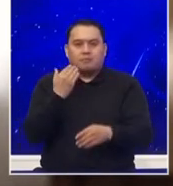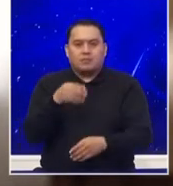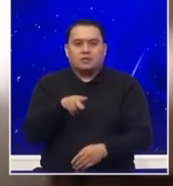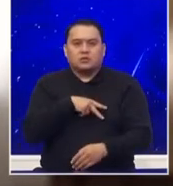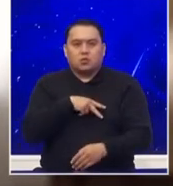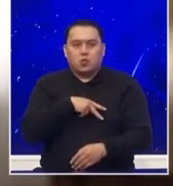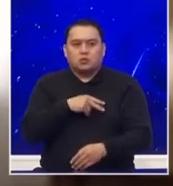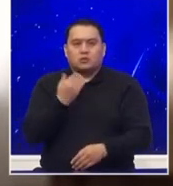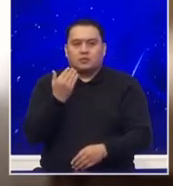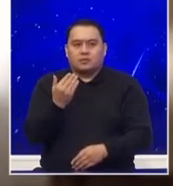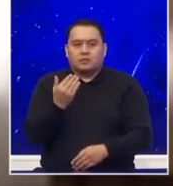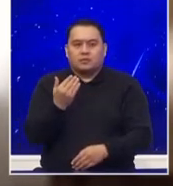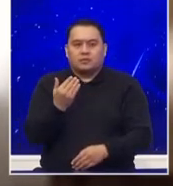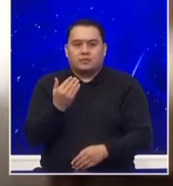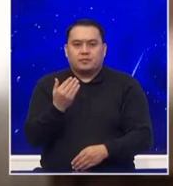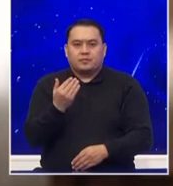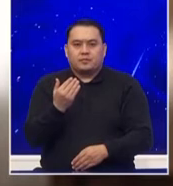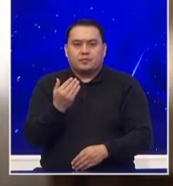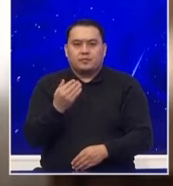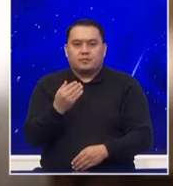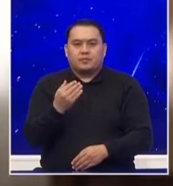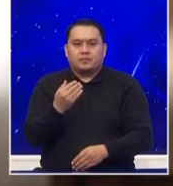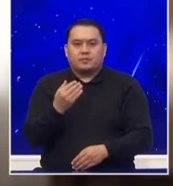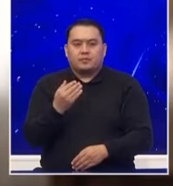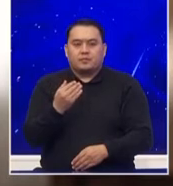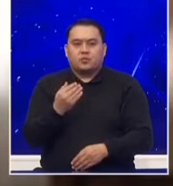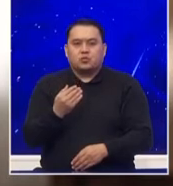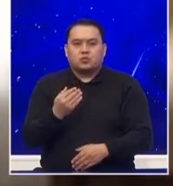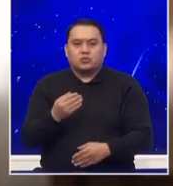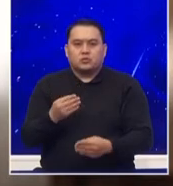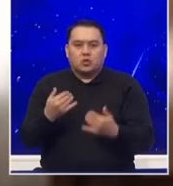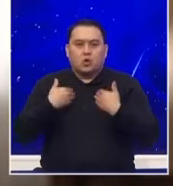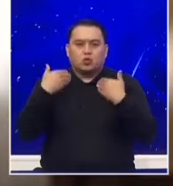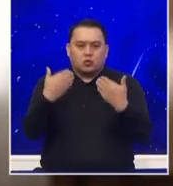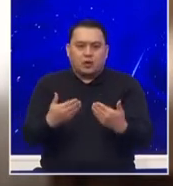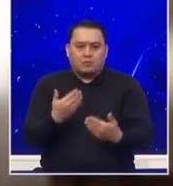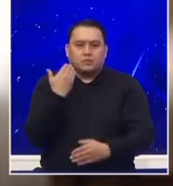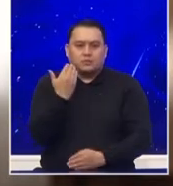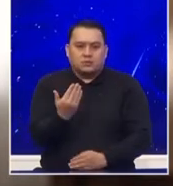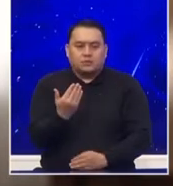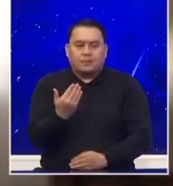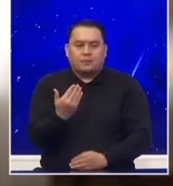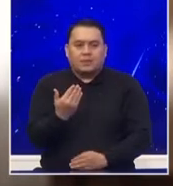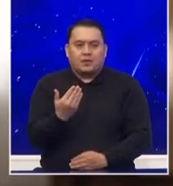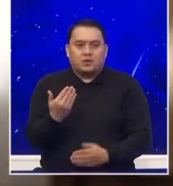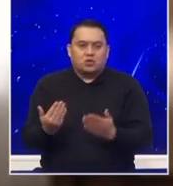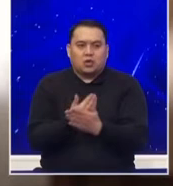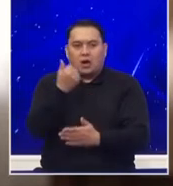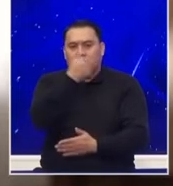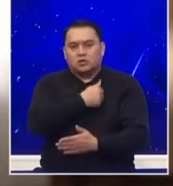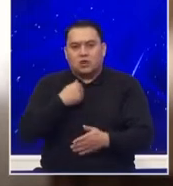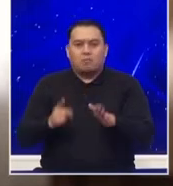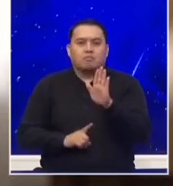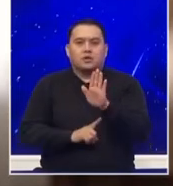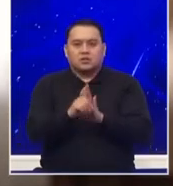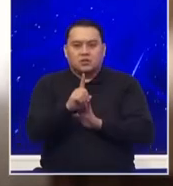тағылған жаңағы төс белгі деп айтуға болады. Сондықтан шын жүректен құттықтаймыз. Бұл енді биылғы жаңа жылдың